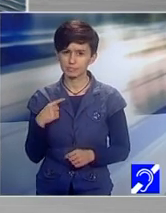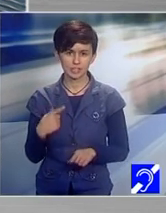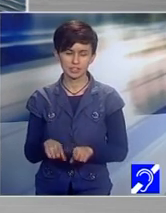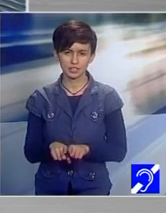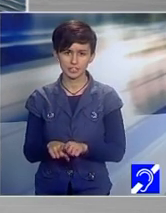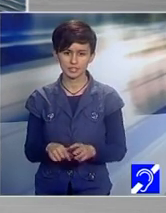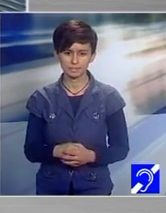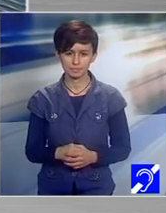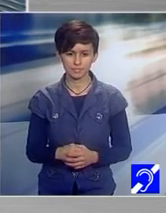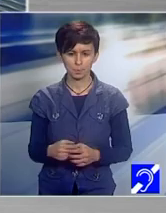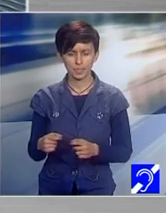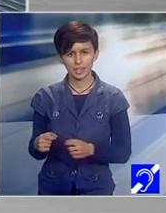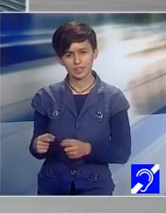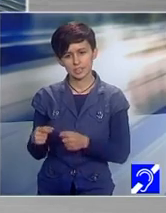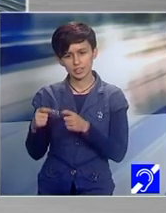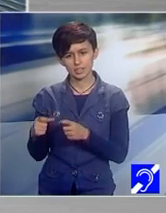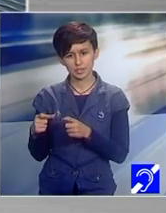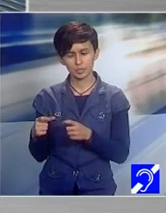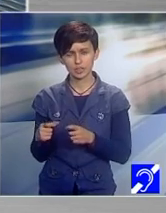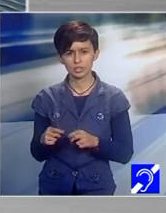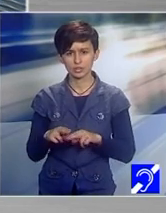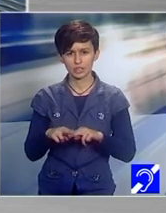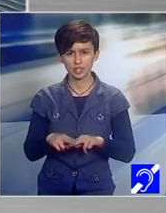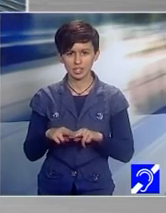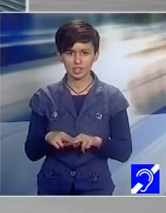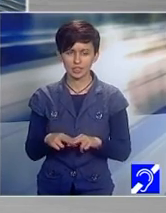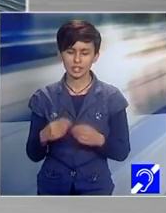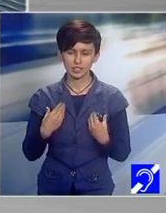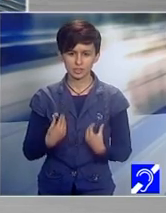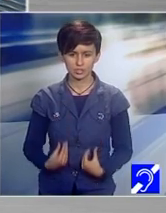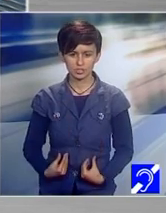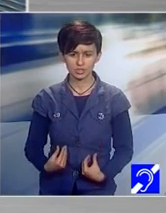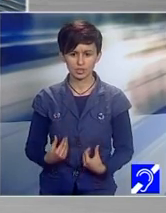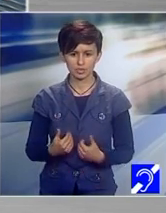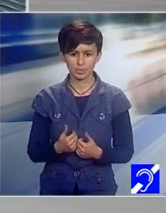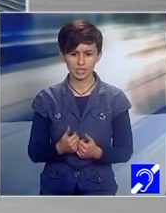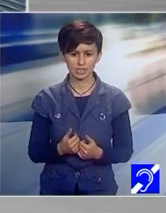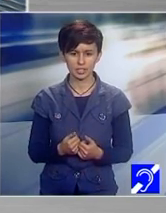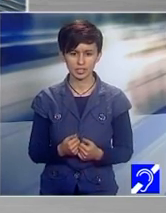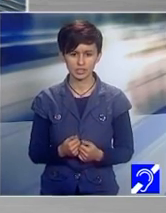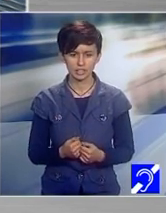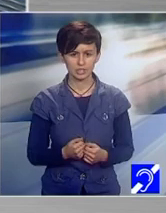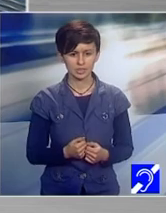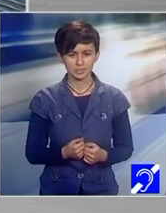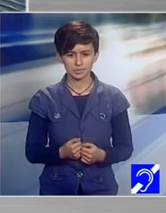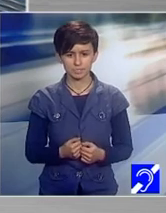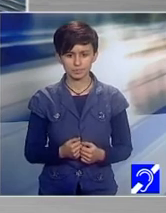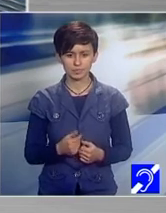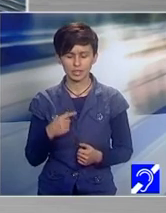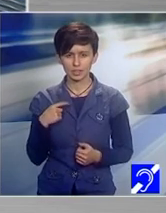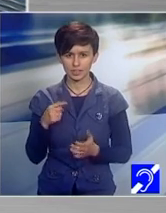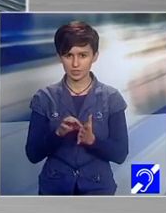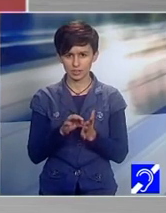Biroul de resurse umane e foarte activ. Deci acum vă ridicăm o sanare, poate vine și reversul. Dar este o